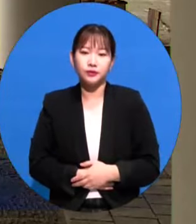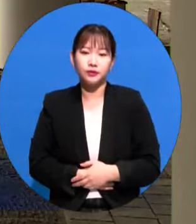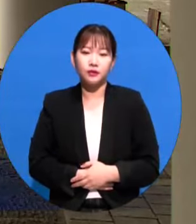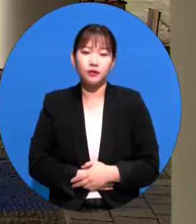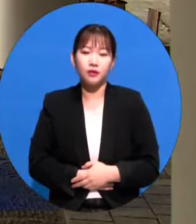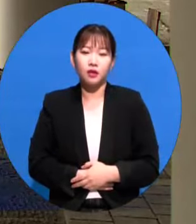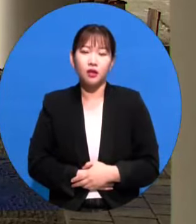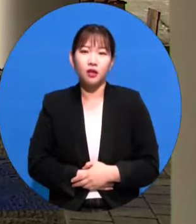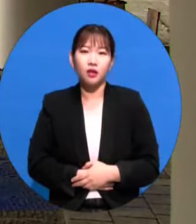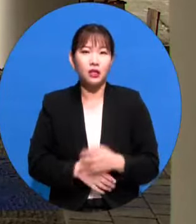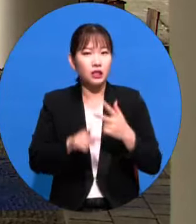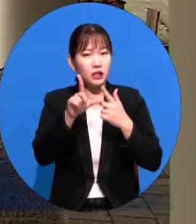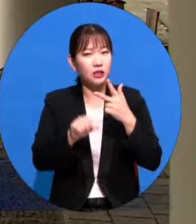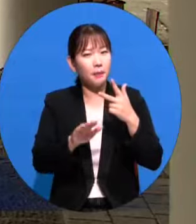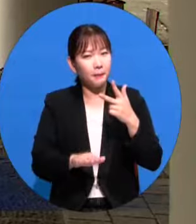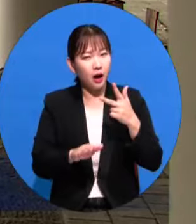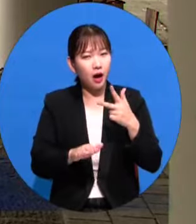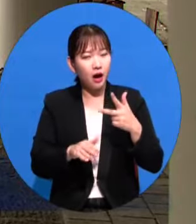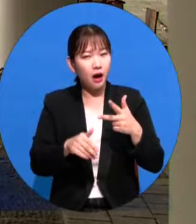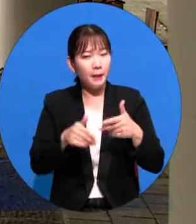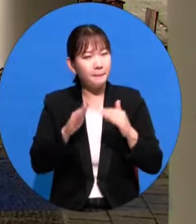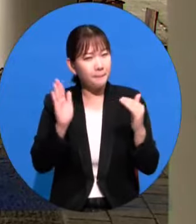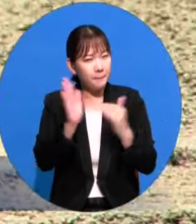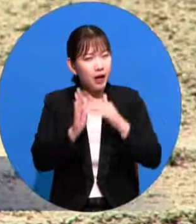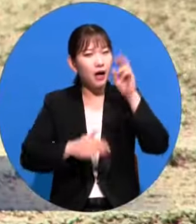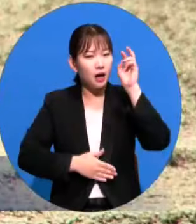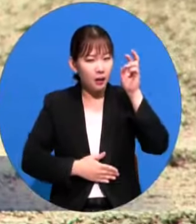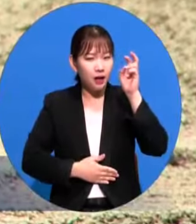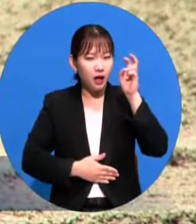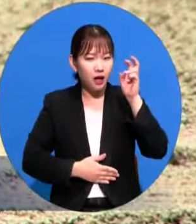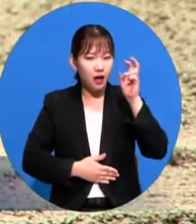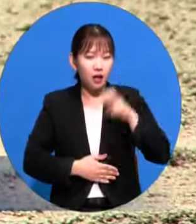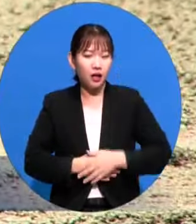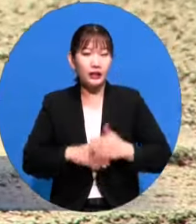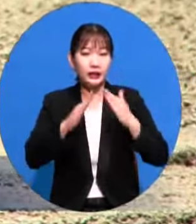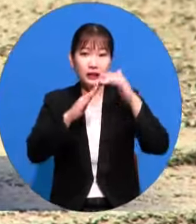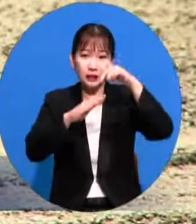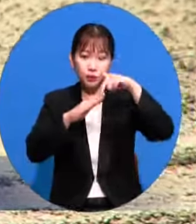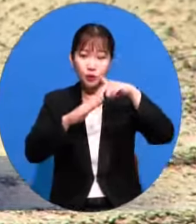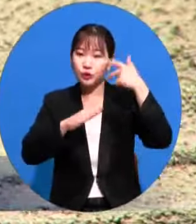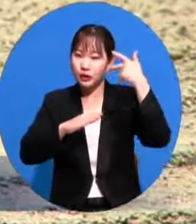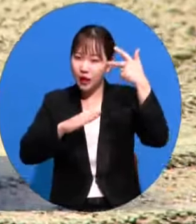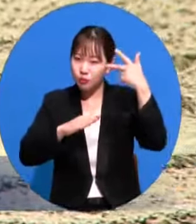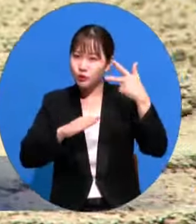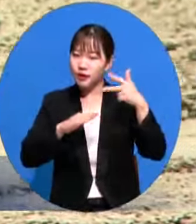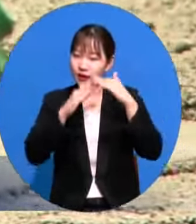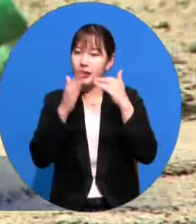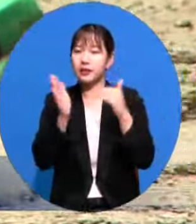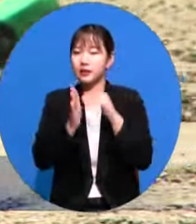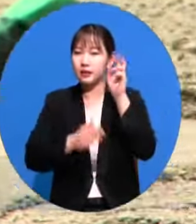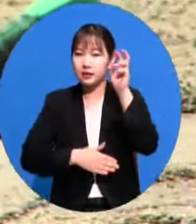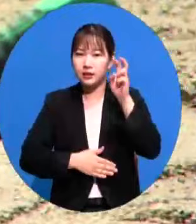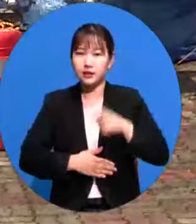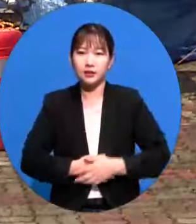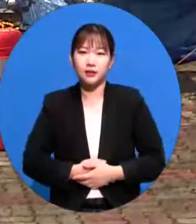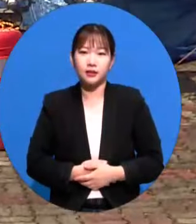이달 말에까지 안 걸 걸로 지금 지붕도 다음 주면 다 끝날